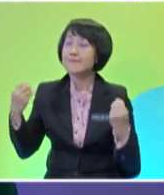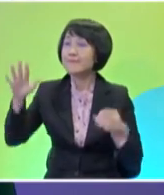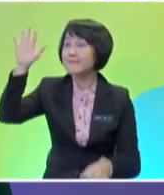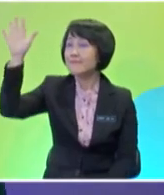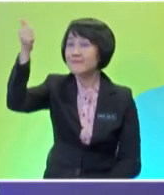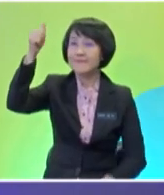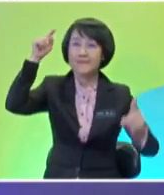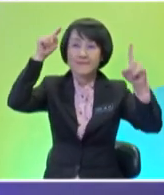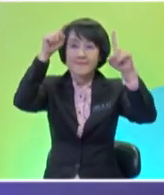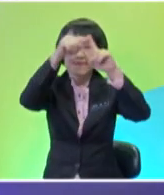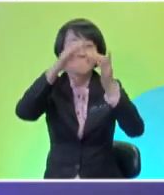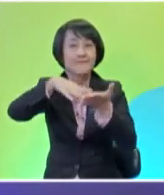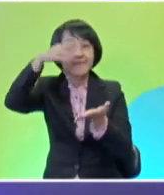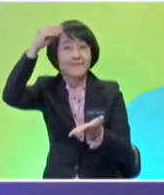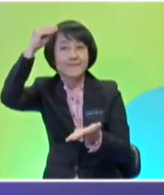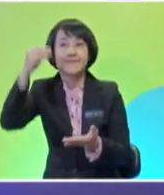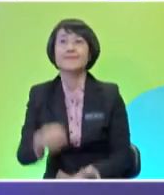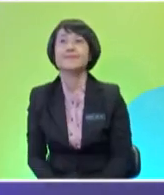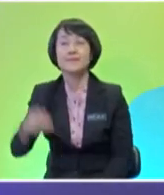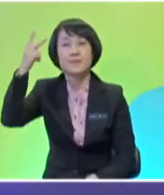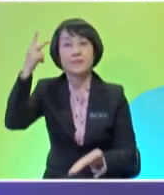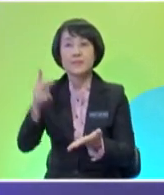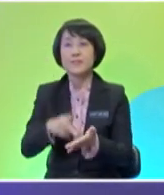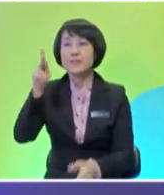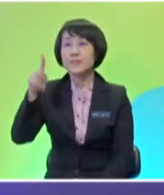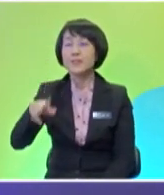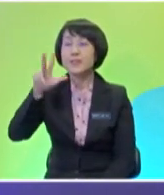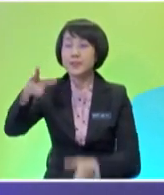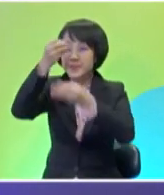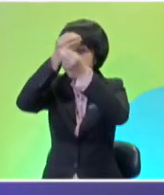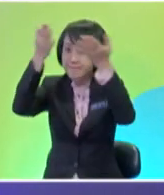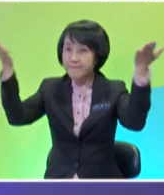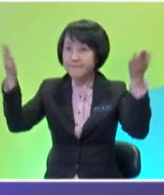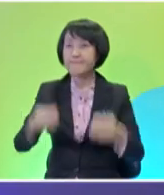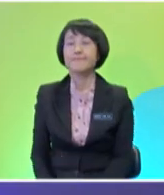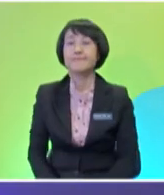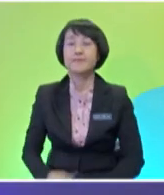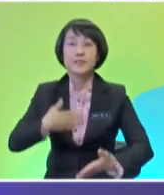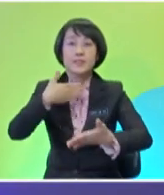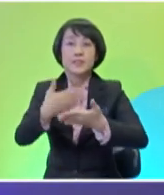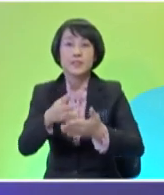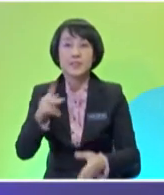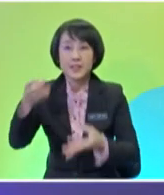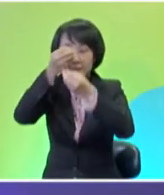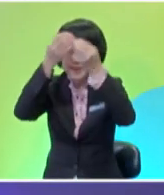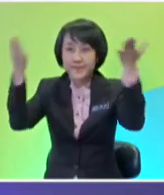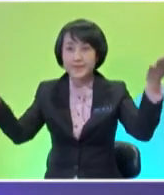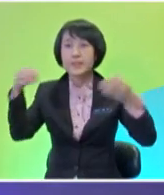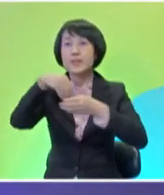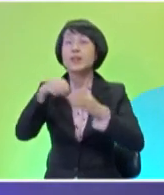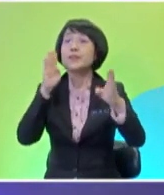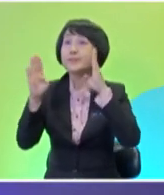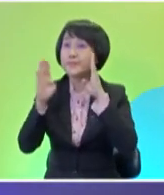objektif pembelajaran yaitu mengenal pasti 3 makhluk umat seterusnya menyampaikan maklumat tersebut dalam perbuatan